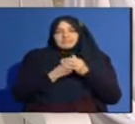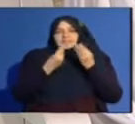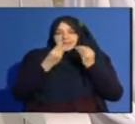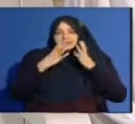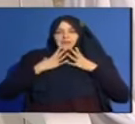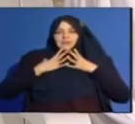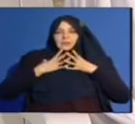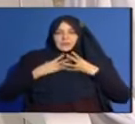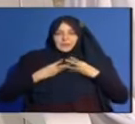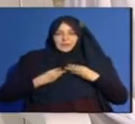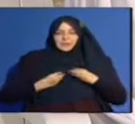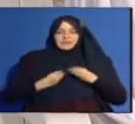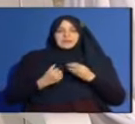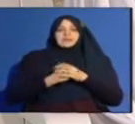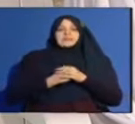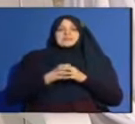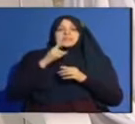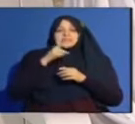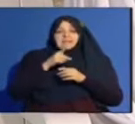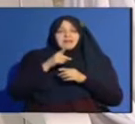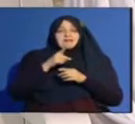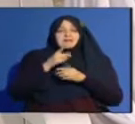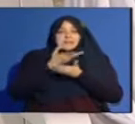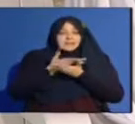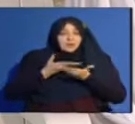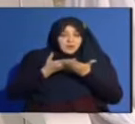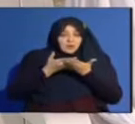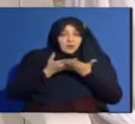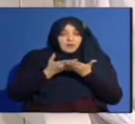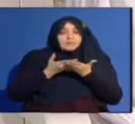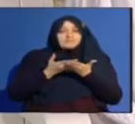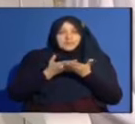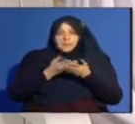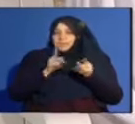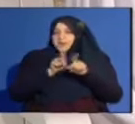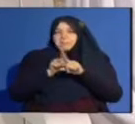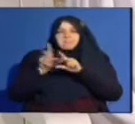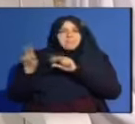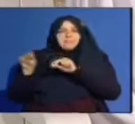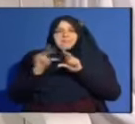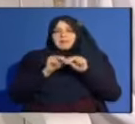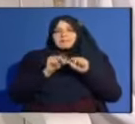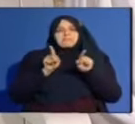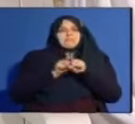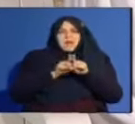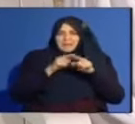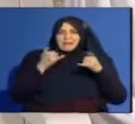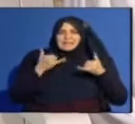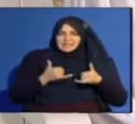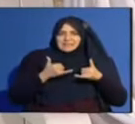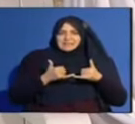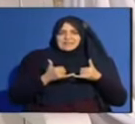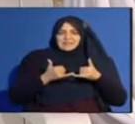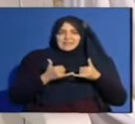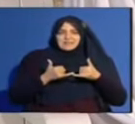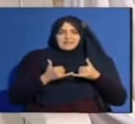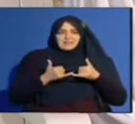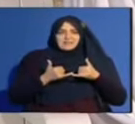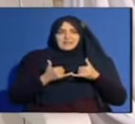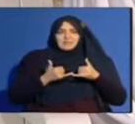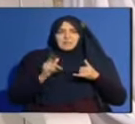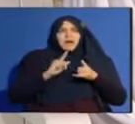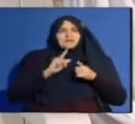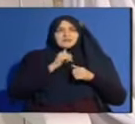هذه المعاناة عانى منها الكثير حتى داخل الوطن، لأن الكثير ممن ماتوا